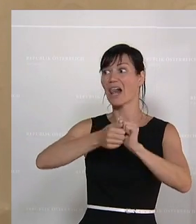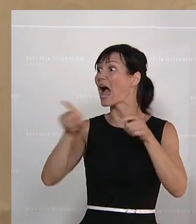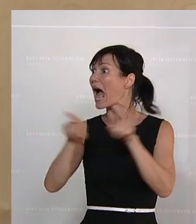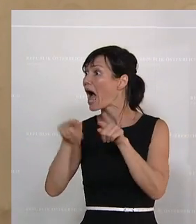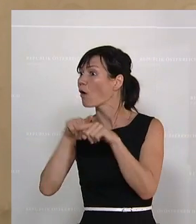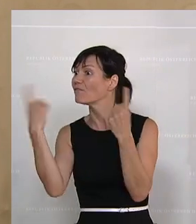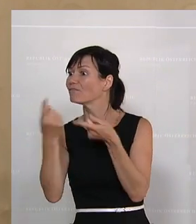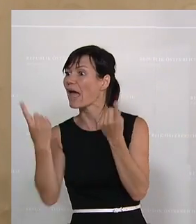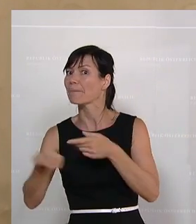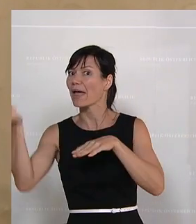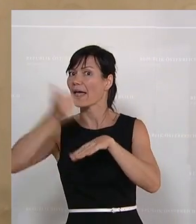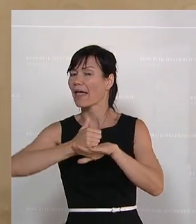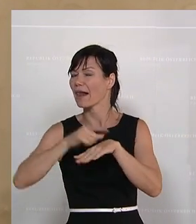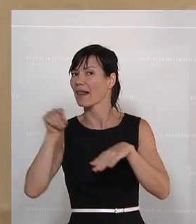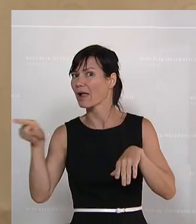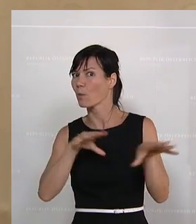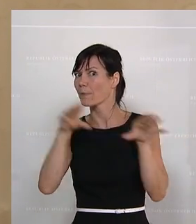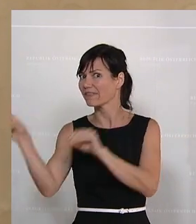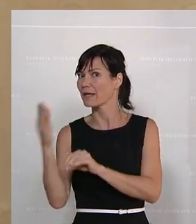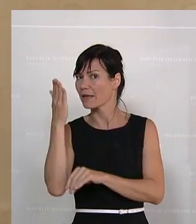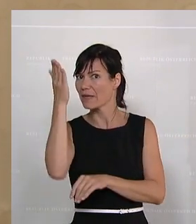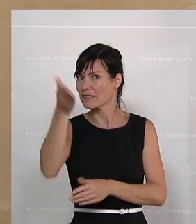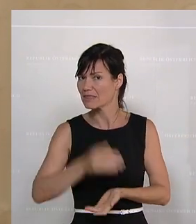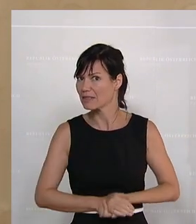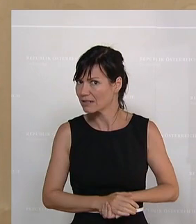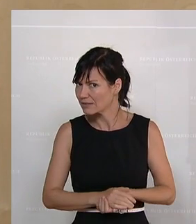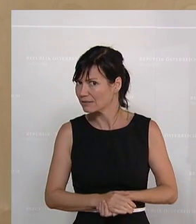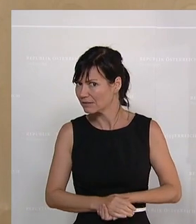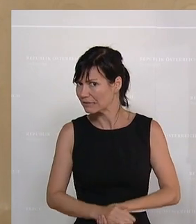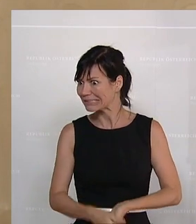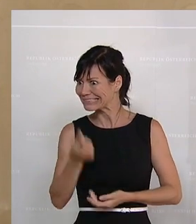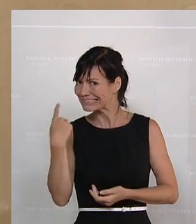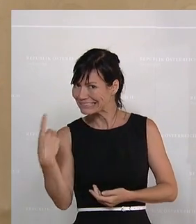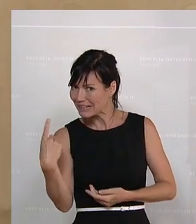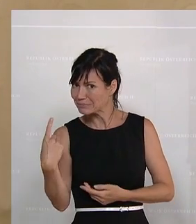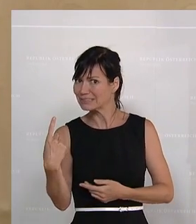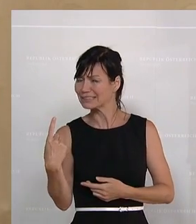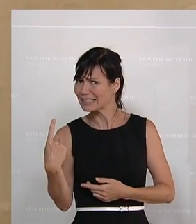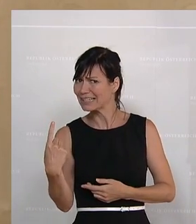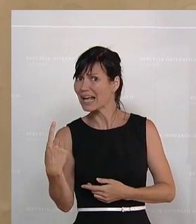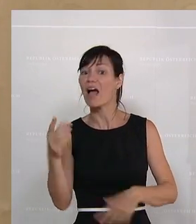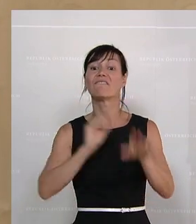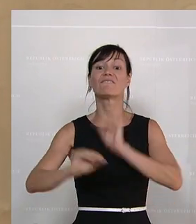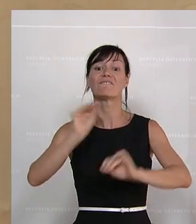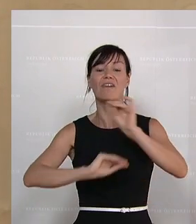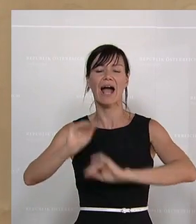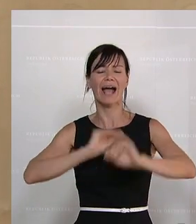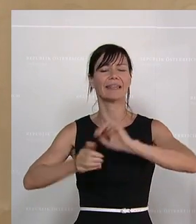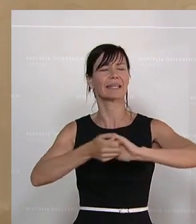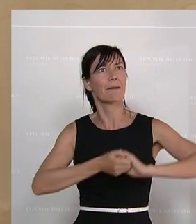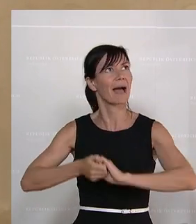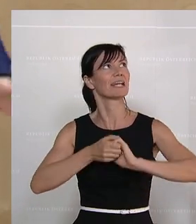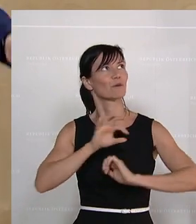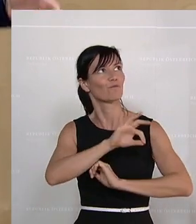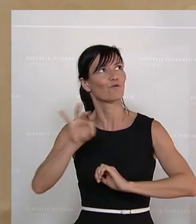ist und selbst in einer aussendung des vereins gemeinsam für van der bellen